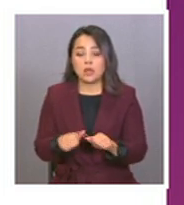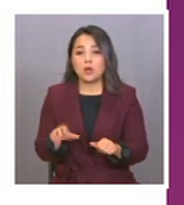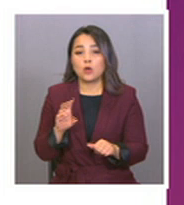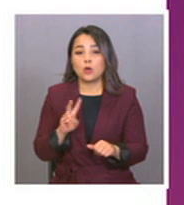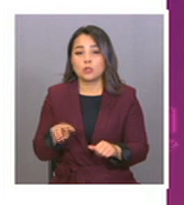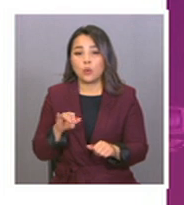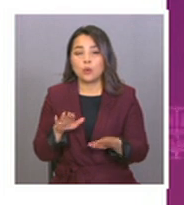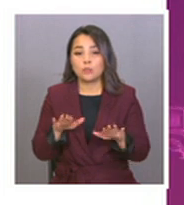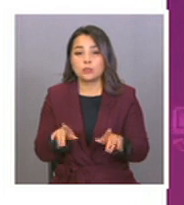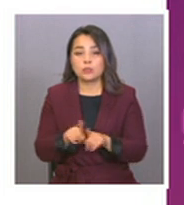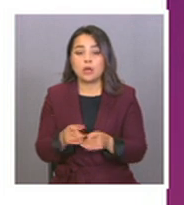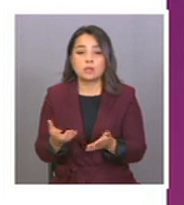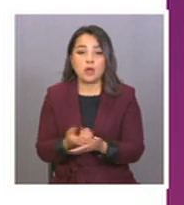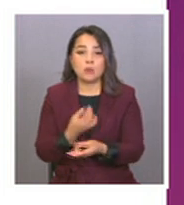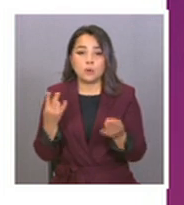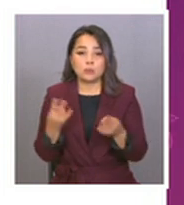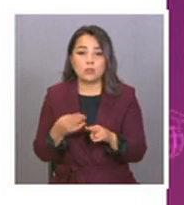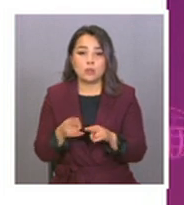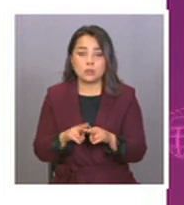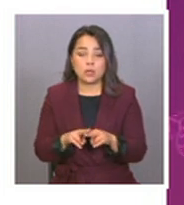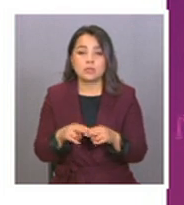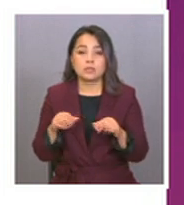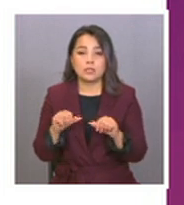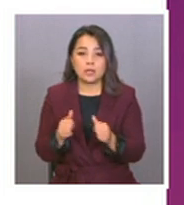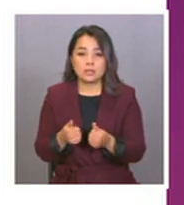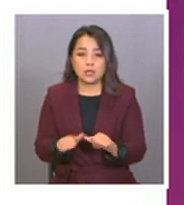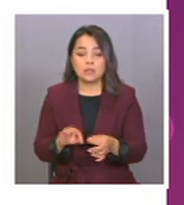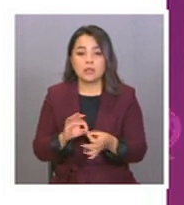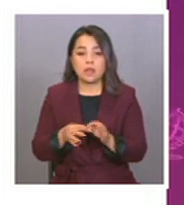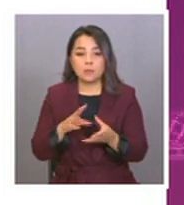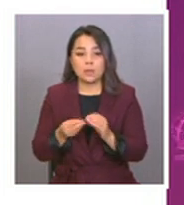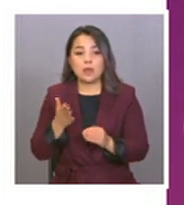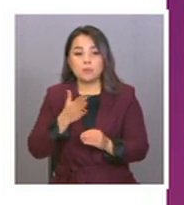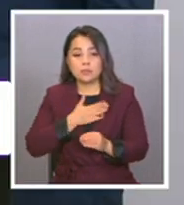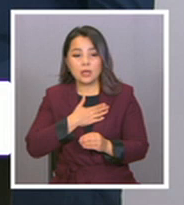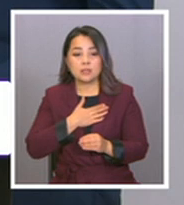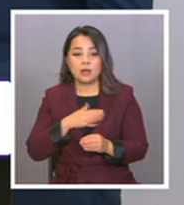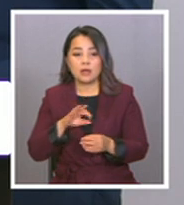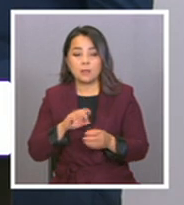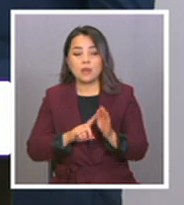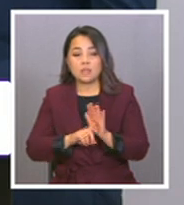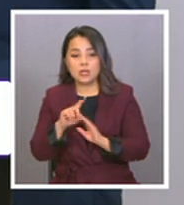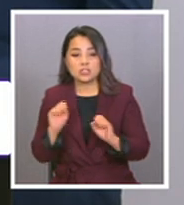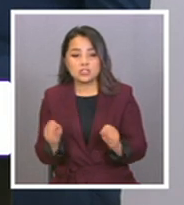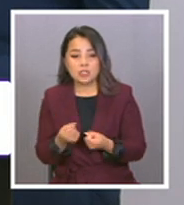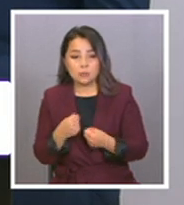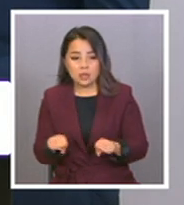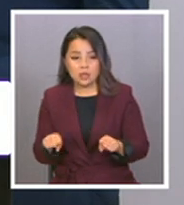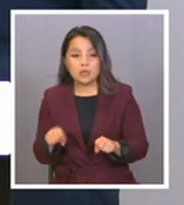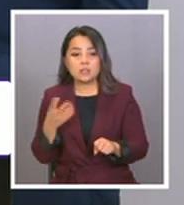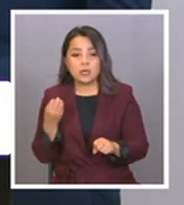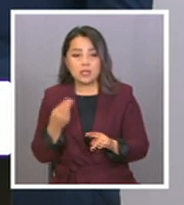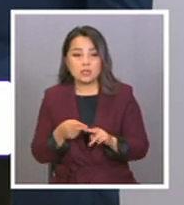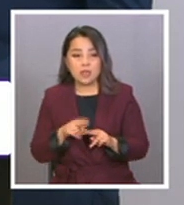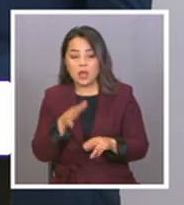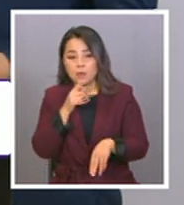тауып алуымыз керек. Дененің үдеуін тауып алу үшін бізде дененің бастапқы жылдамдығы және де белгілі бір